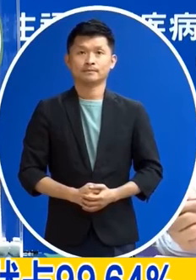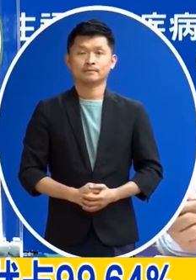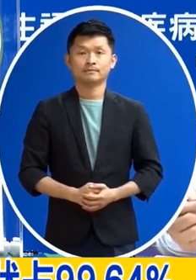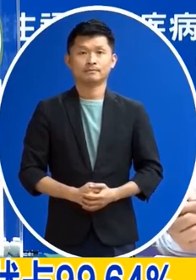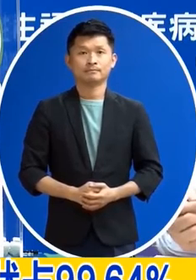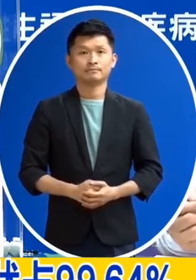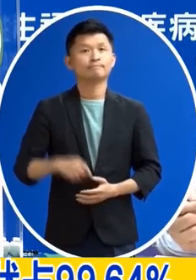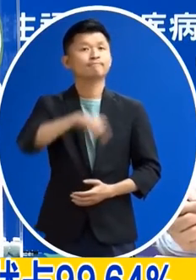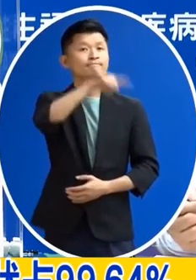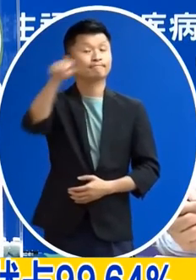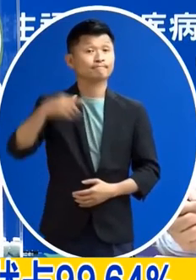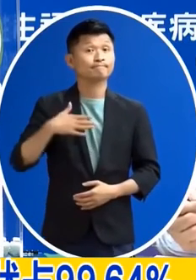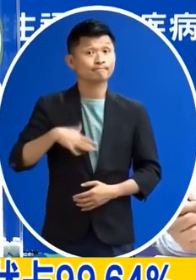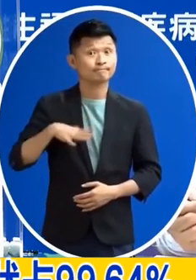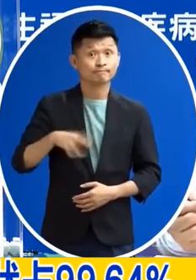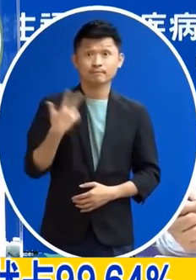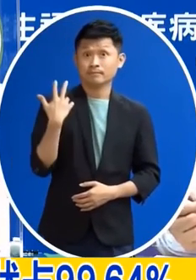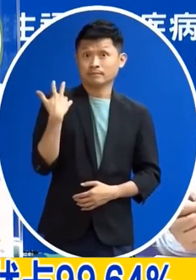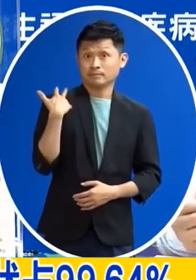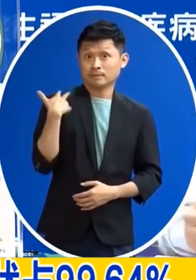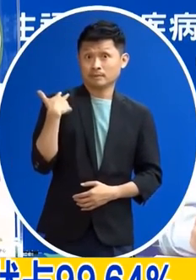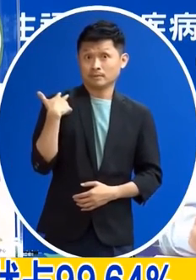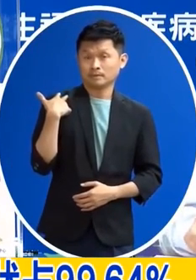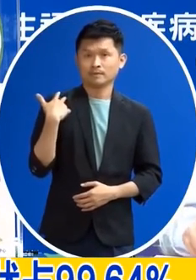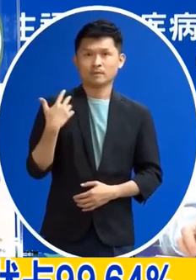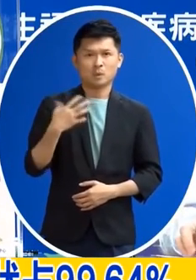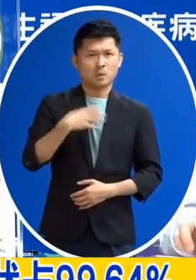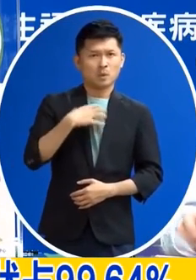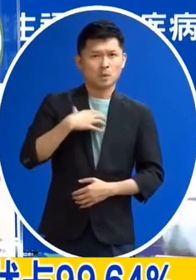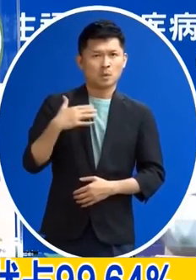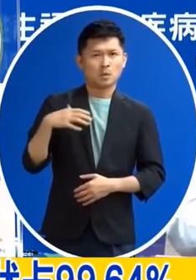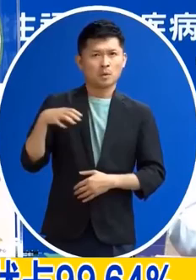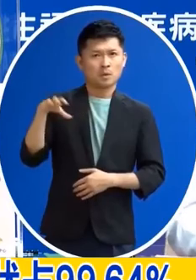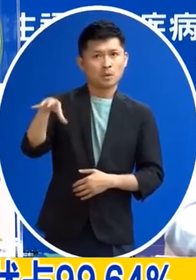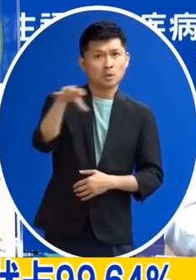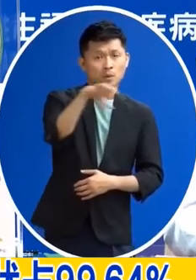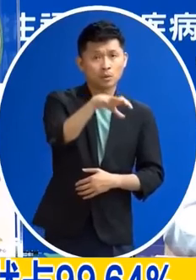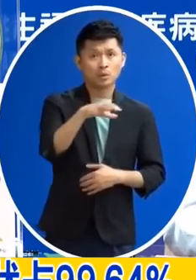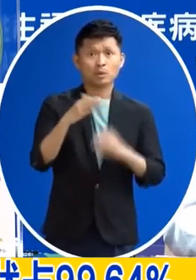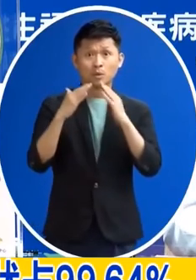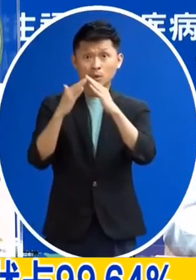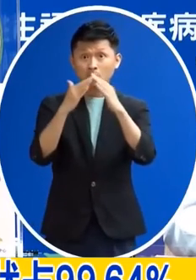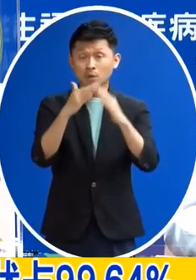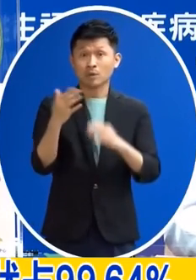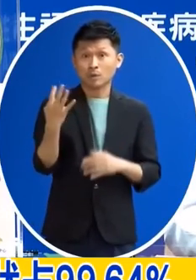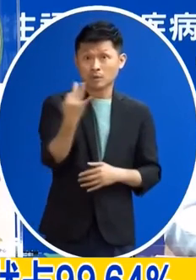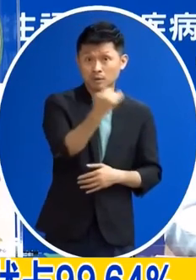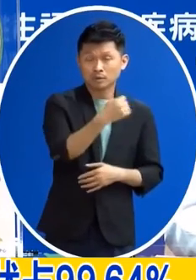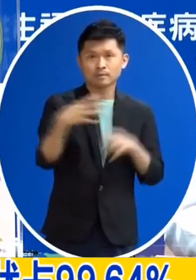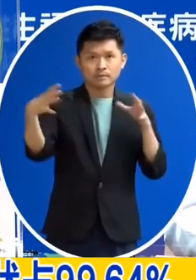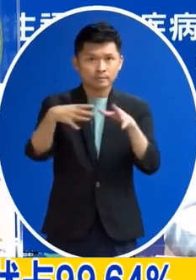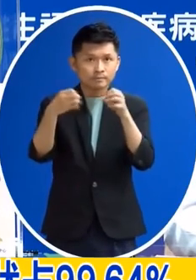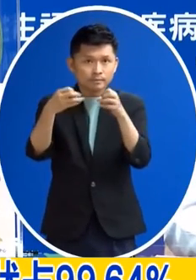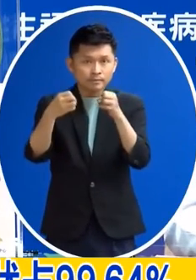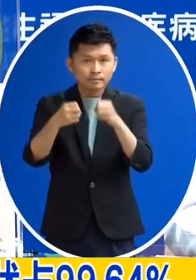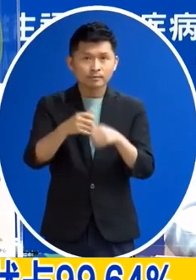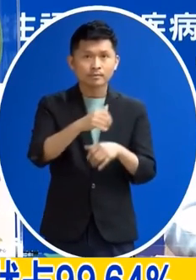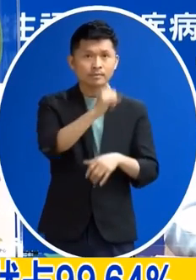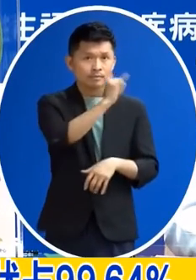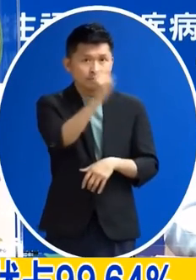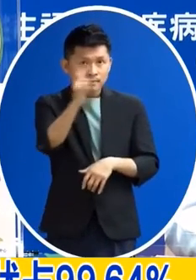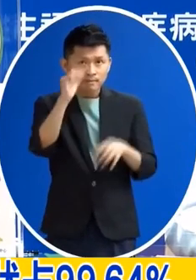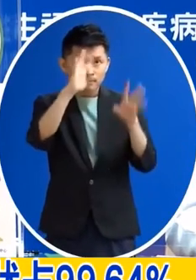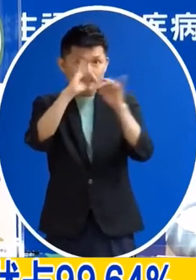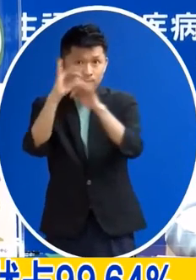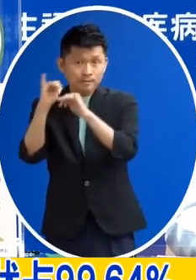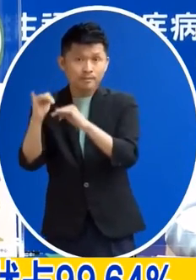那大家也都知道哈，在上礼拜我们跟六高风险的县市哦要讨论哈我们的重点疫调哦，